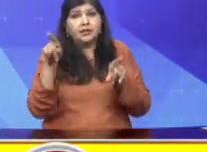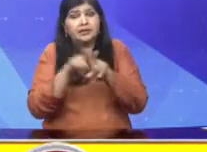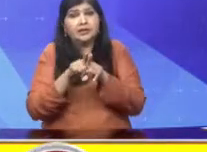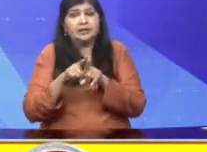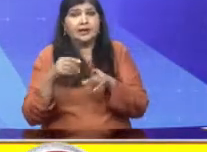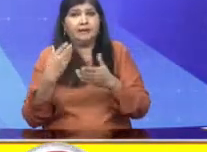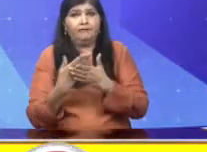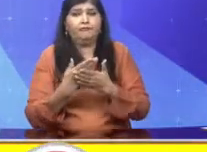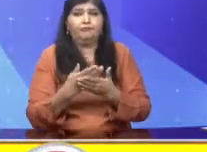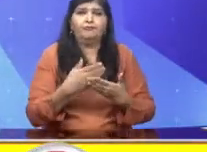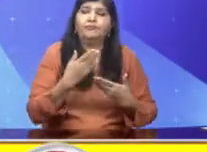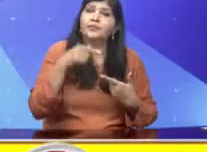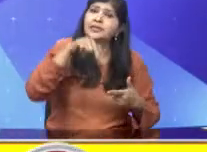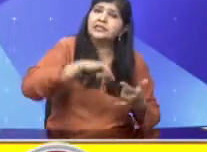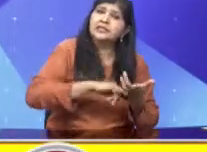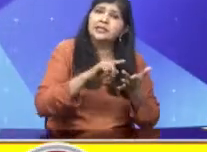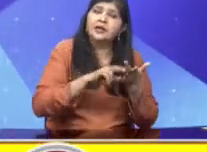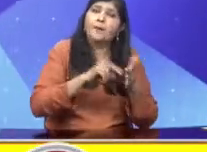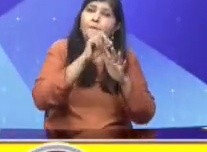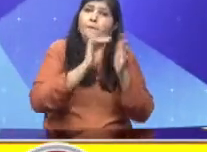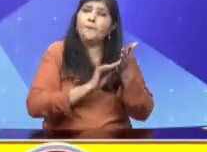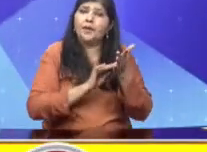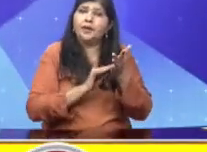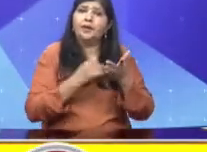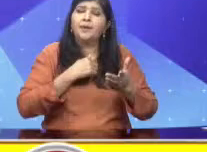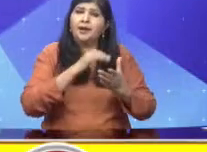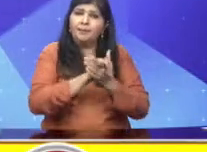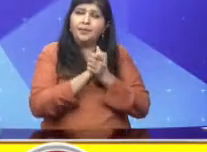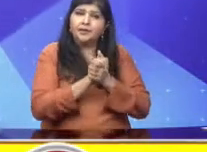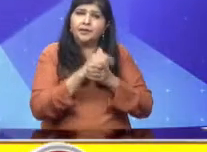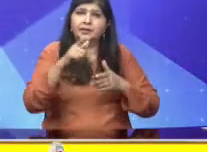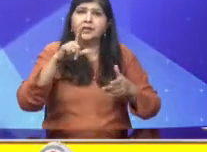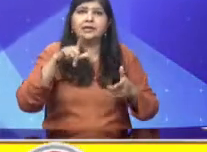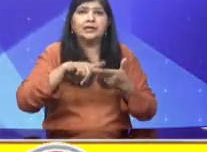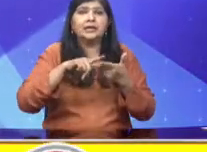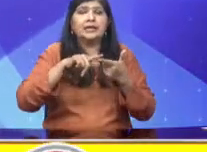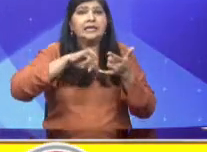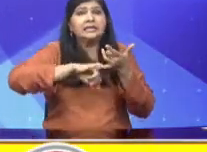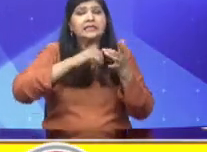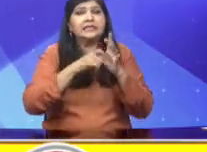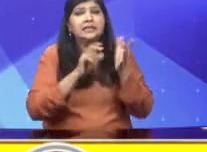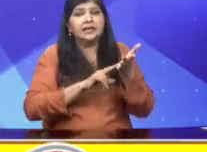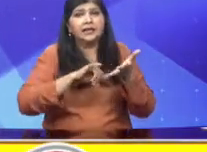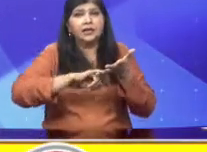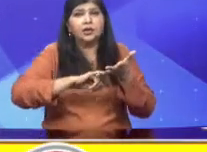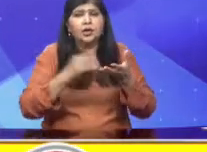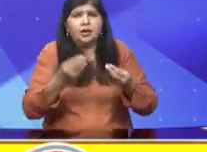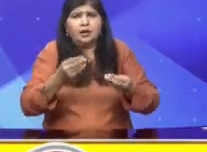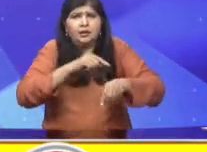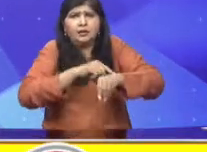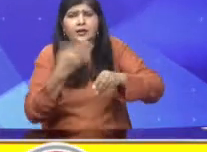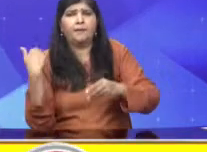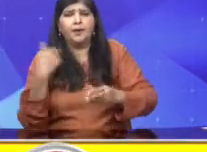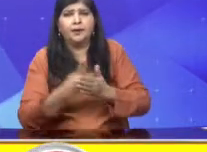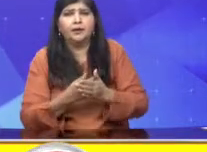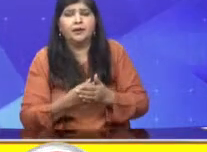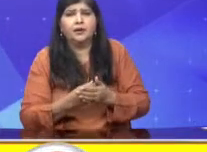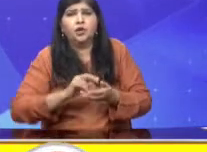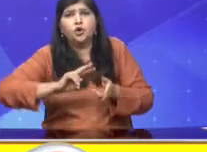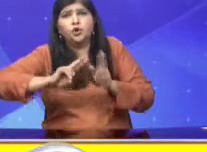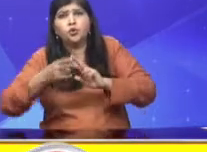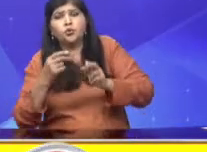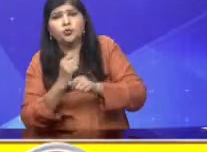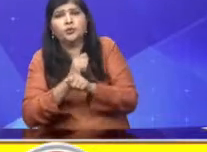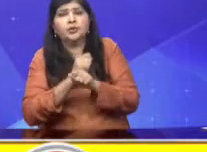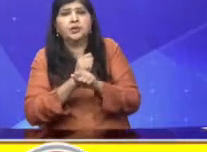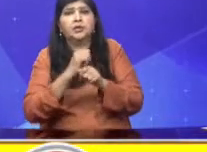सामने आया। सिंगापूर के प्रधान मंत्री और मेरे मित्र ली सेन लूंग ने हाली में रिनोवेट किये